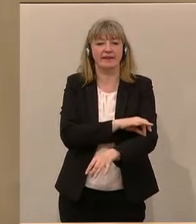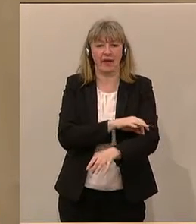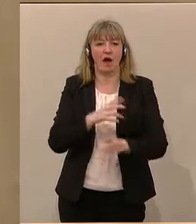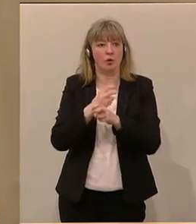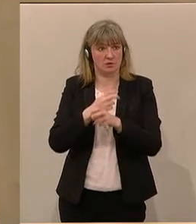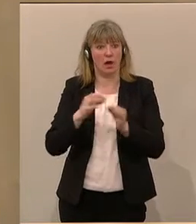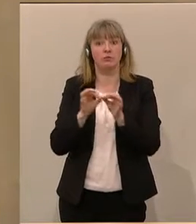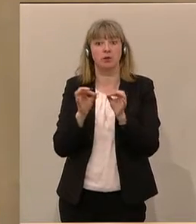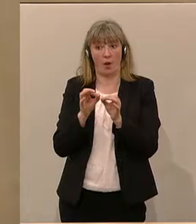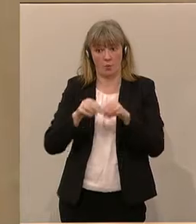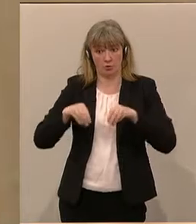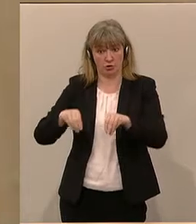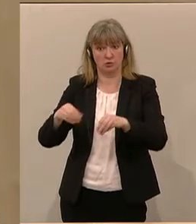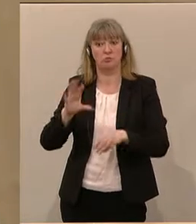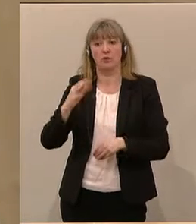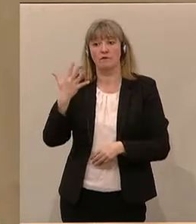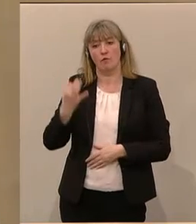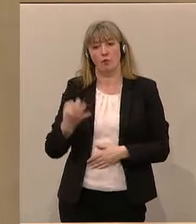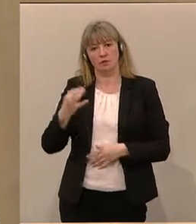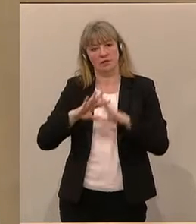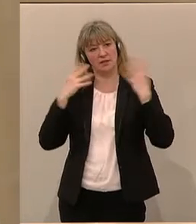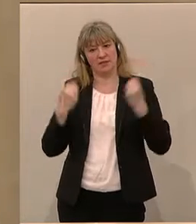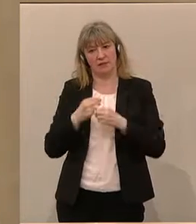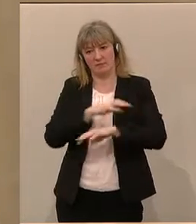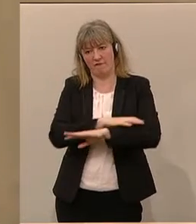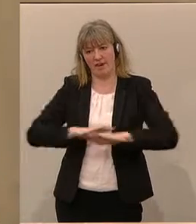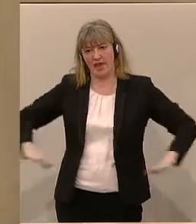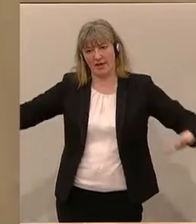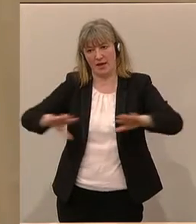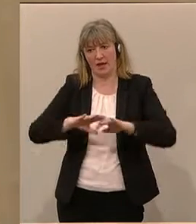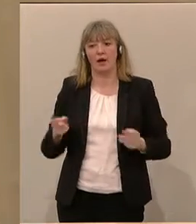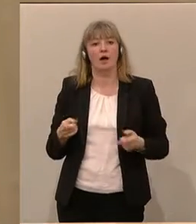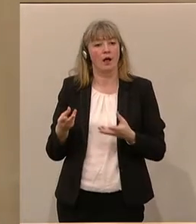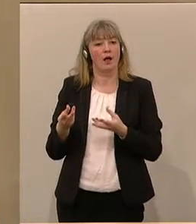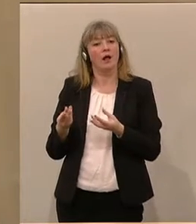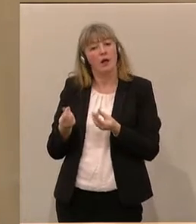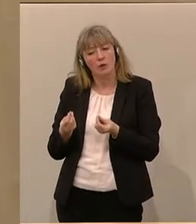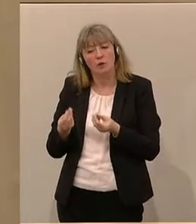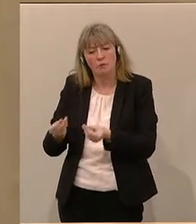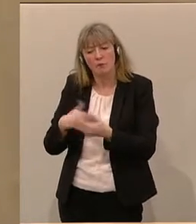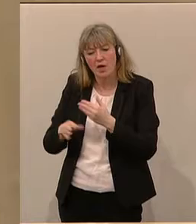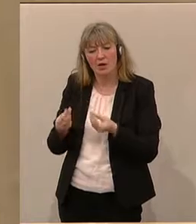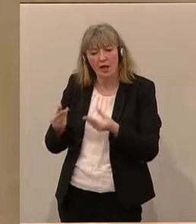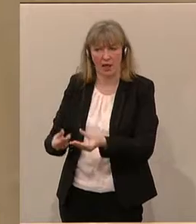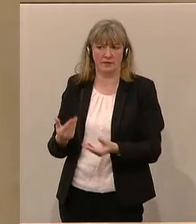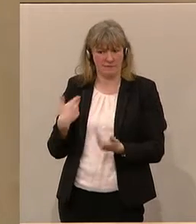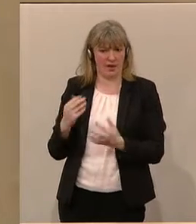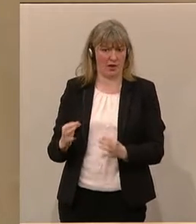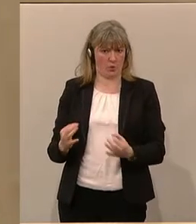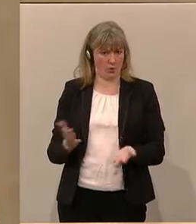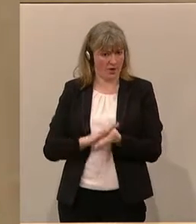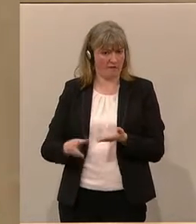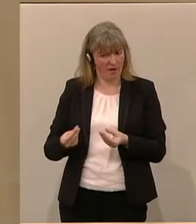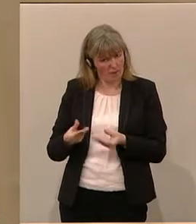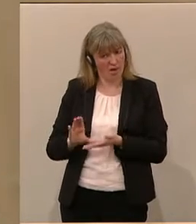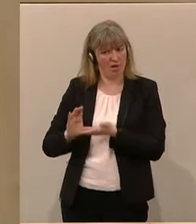biologisch bewirtschaftet. Das sind 5% circa der Gesamtfläche. Die Lösung für mehr Geldmittel in diesem Bereich wäre eine sehr